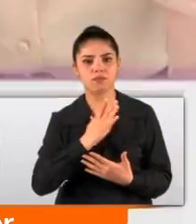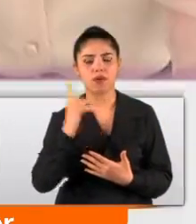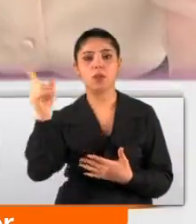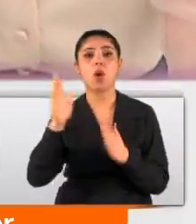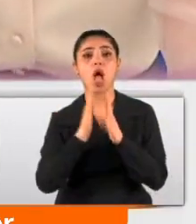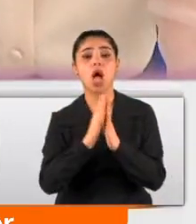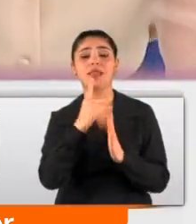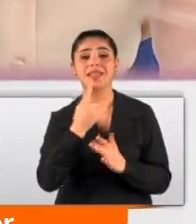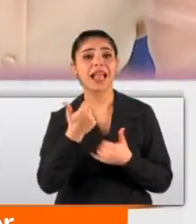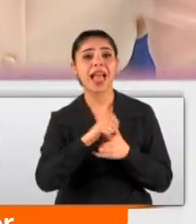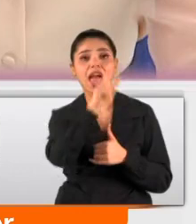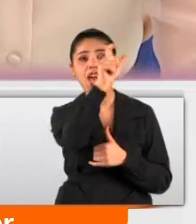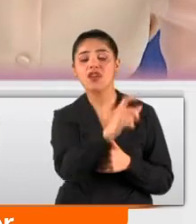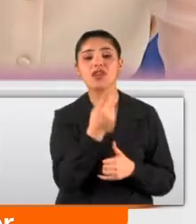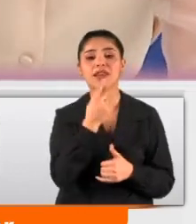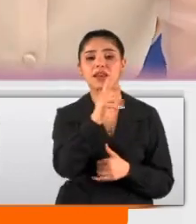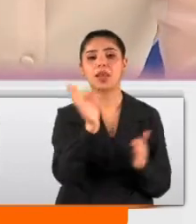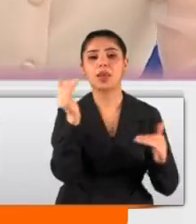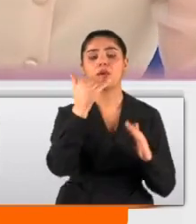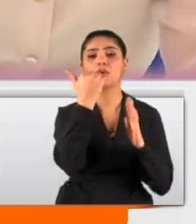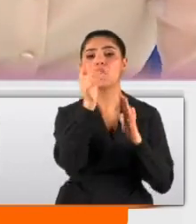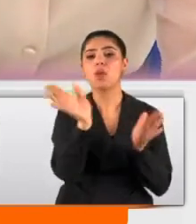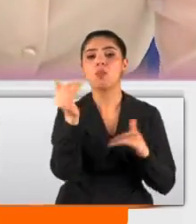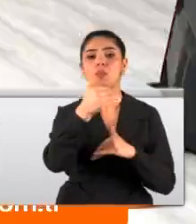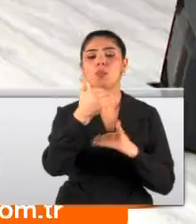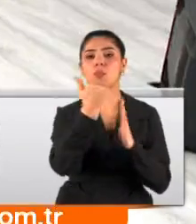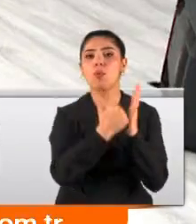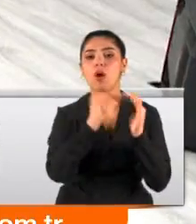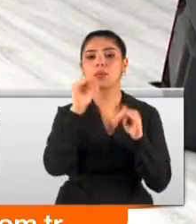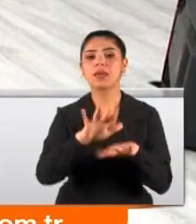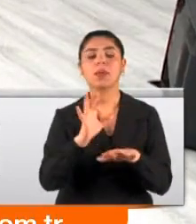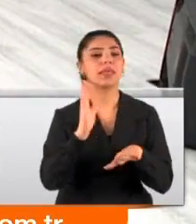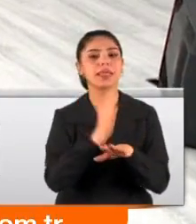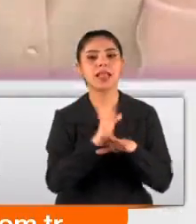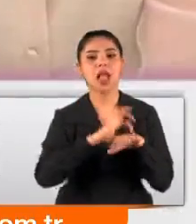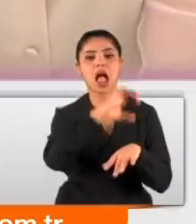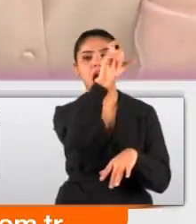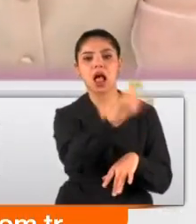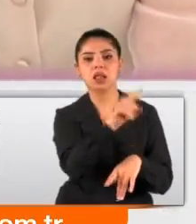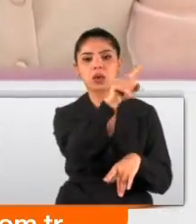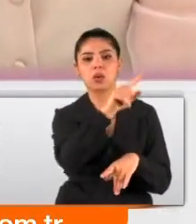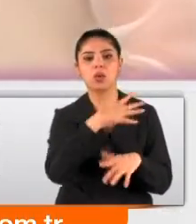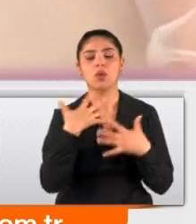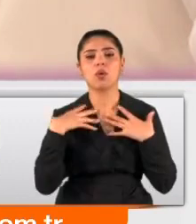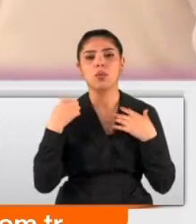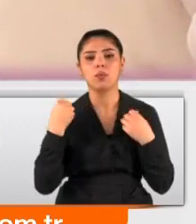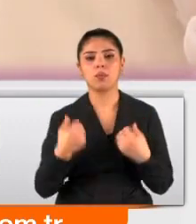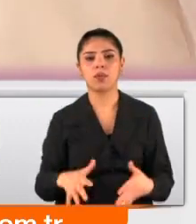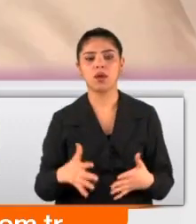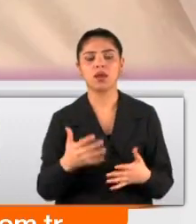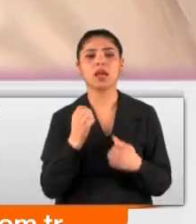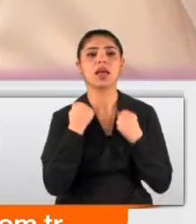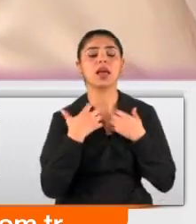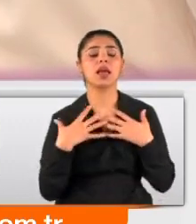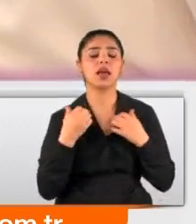dilemek istediği eşini stüdyoda bulamadı. Songül teyze bugün bizimle değil çünkü Songül teyze hasta. Bu süreç onun için çok yıpratıcıydı. Çok çok geçmiş